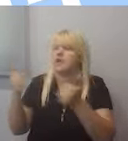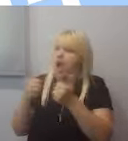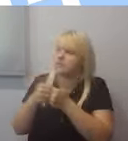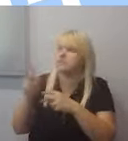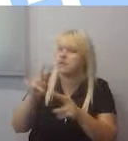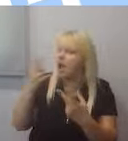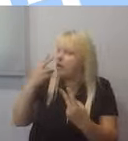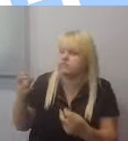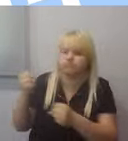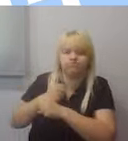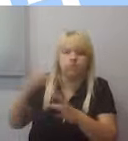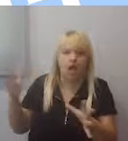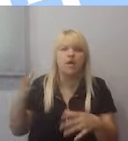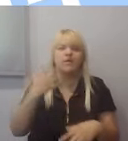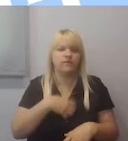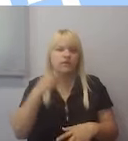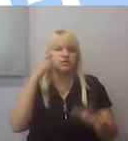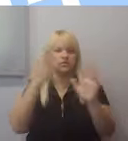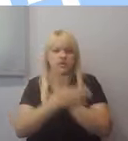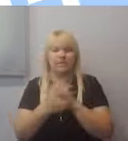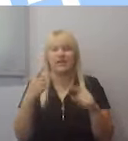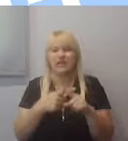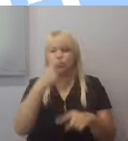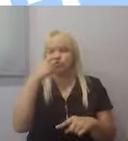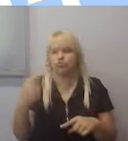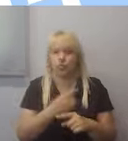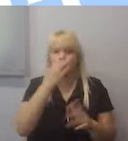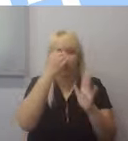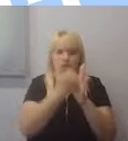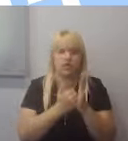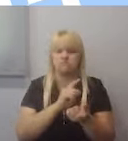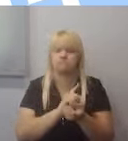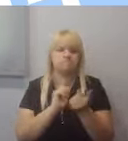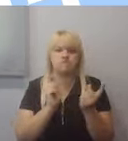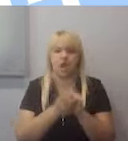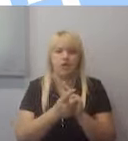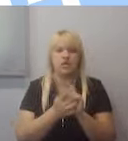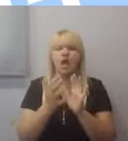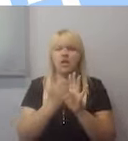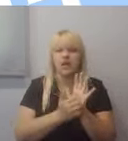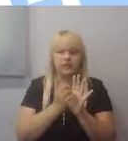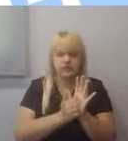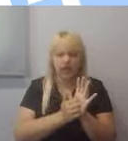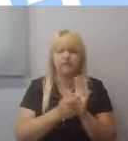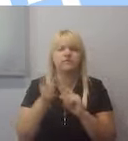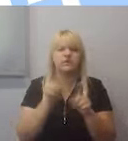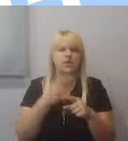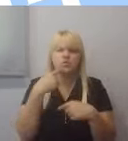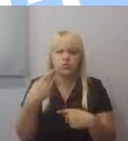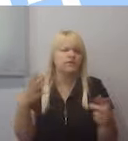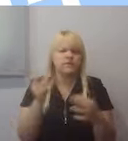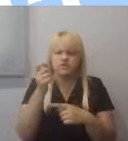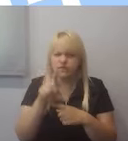ka x stunda maina noteikumus un rezerves ir tas par ko mēs runājam visvairāk lai mums tādas